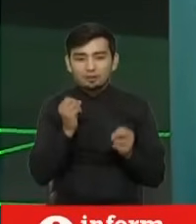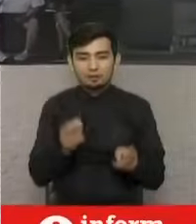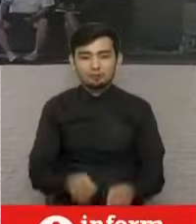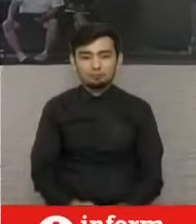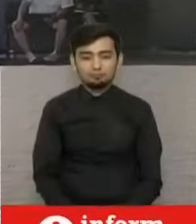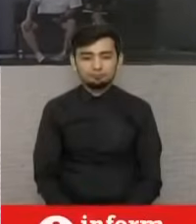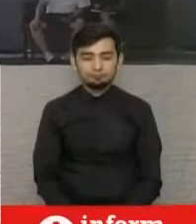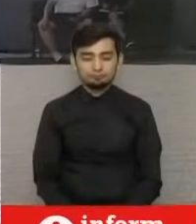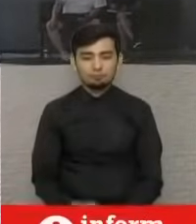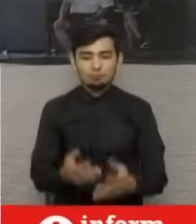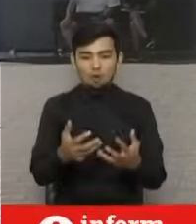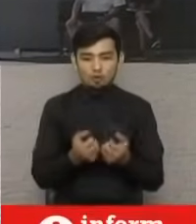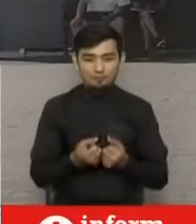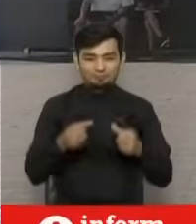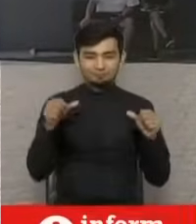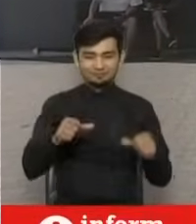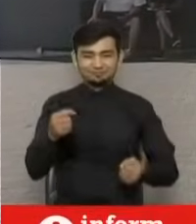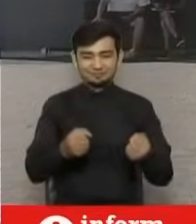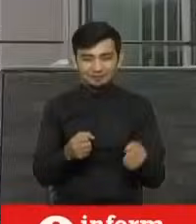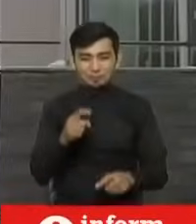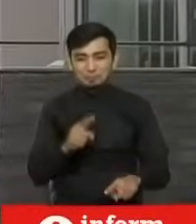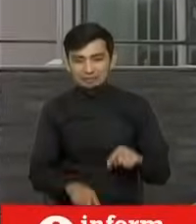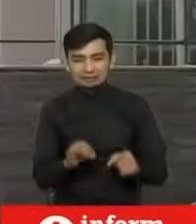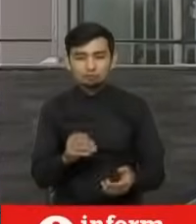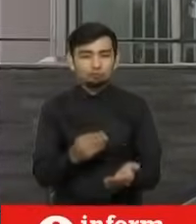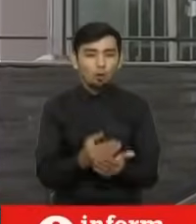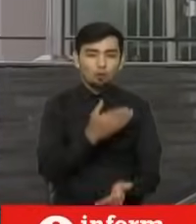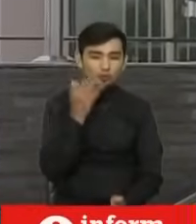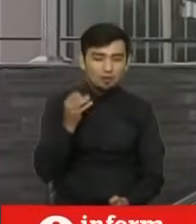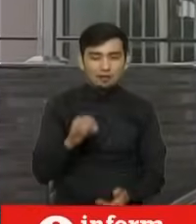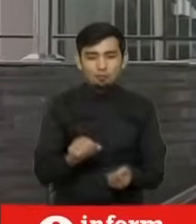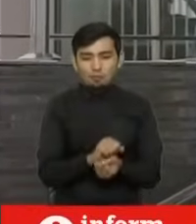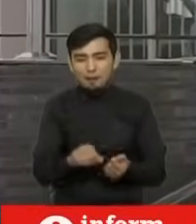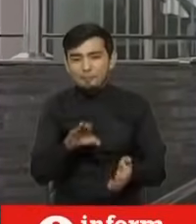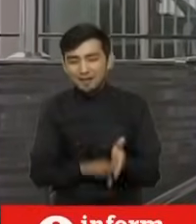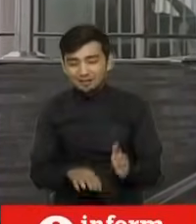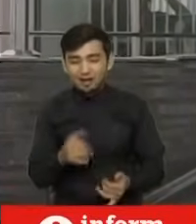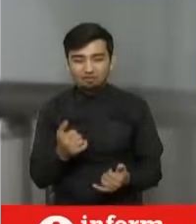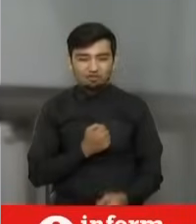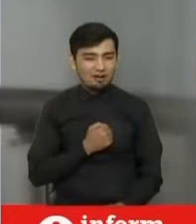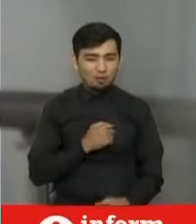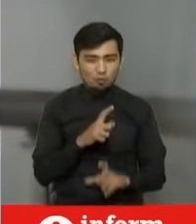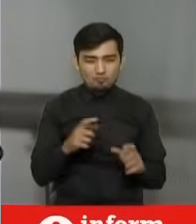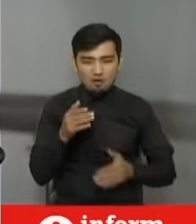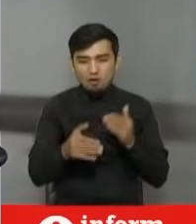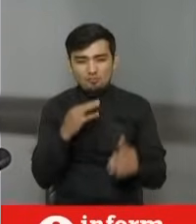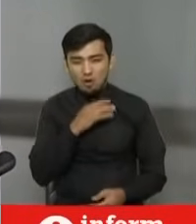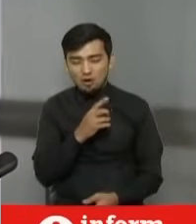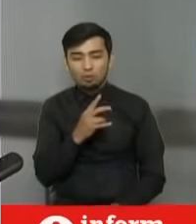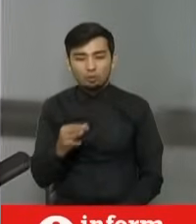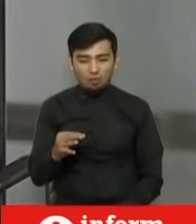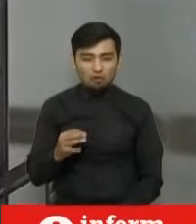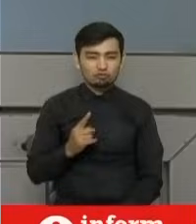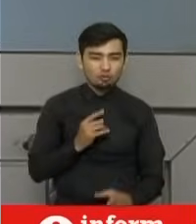шапо получить водительские права быстро недорого и безбумажный волокиты к сожалению сегодня стремятся многие а спрос